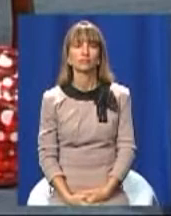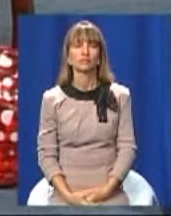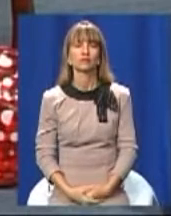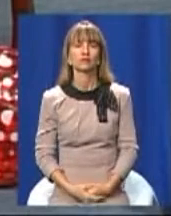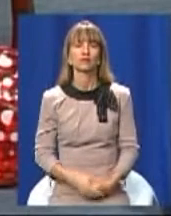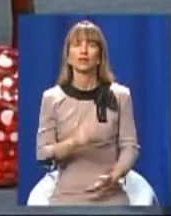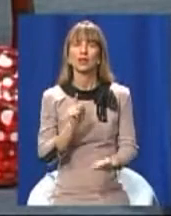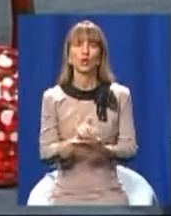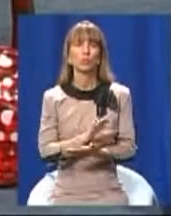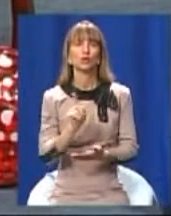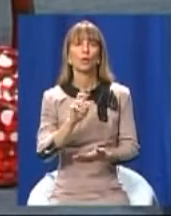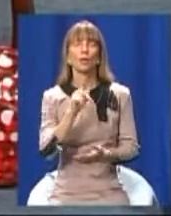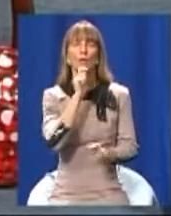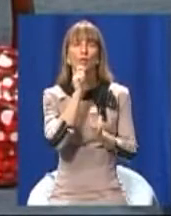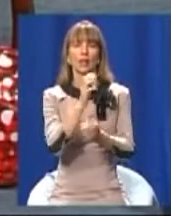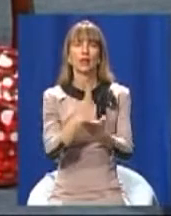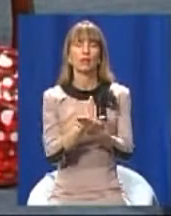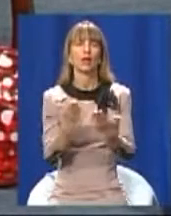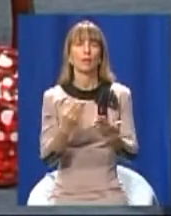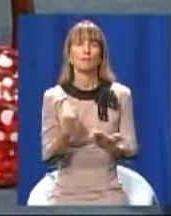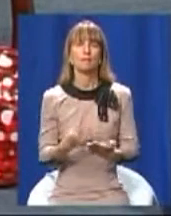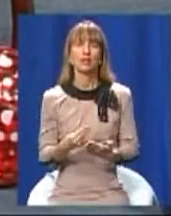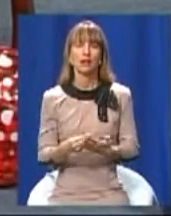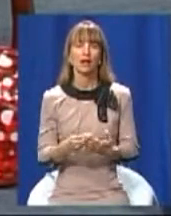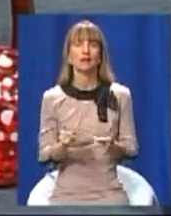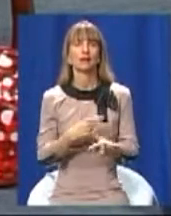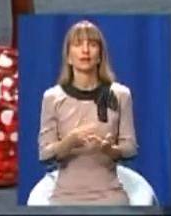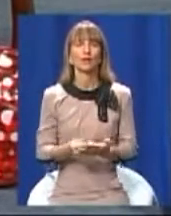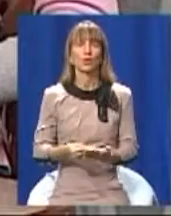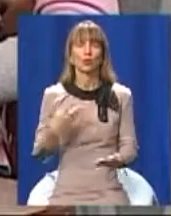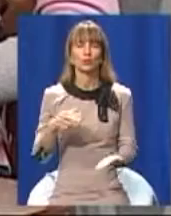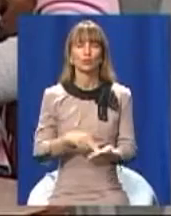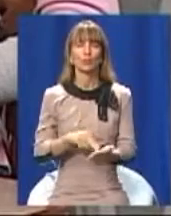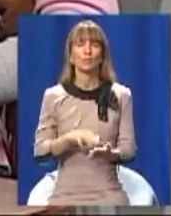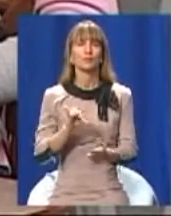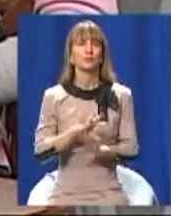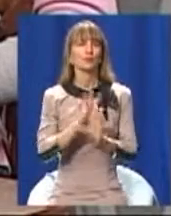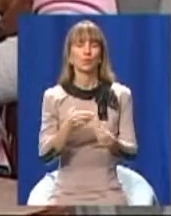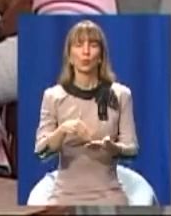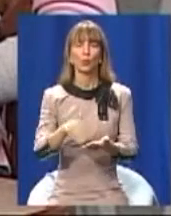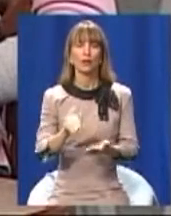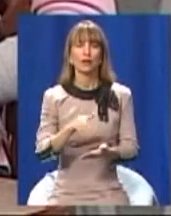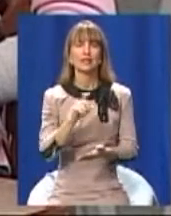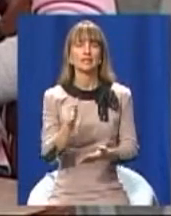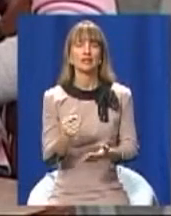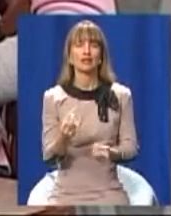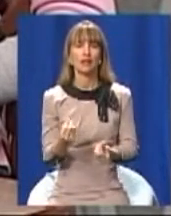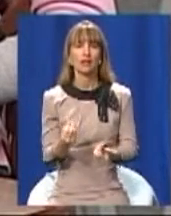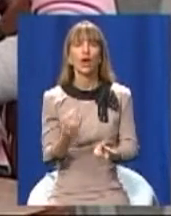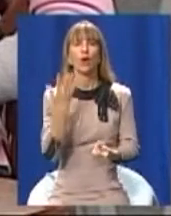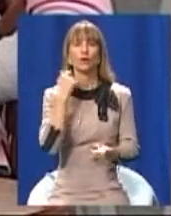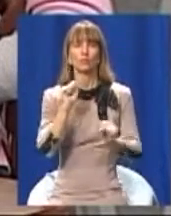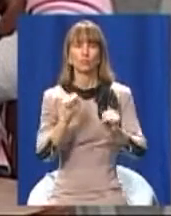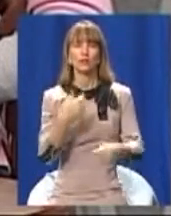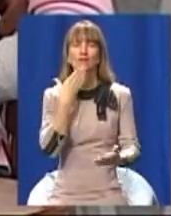Зовсім не обов'язково, щоб подарунки мали якусь матеріальну або якусь таку дорогу вартість і взагалі купувати їх за якісь певні кошти, коли